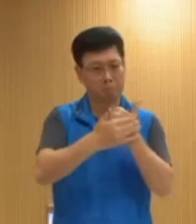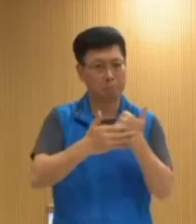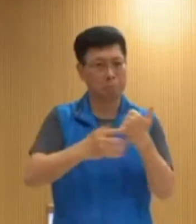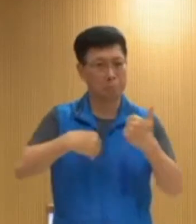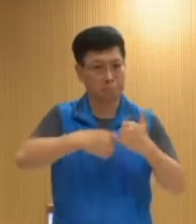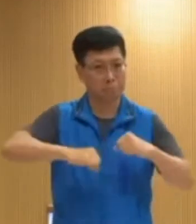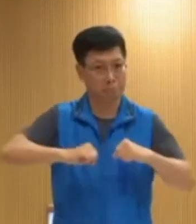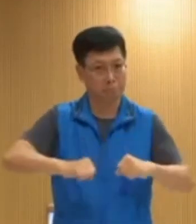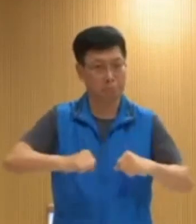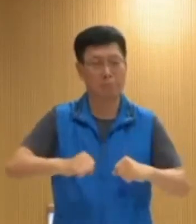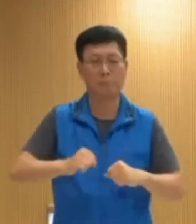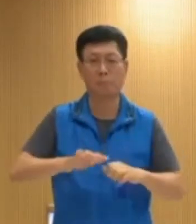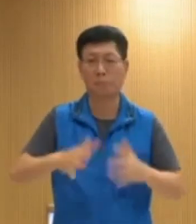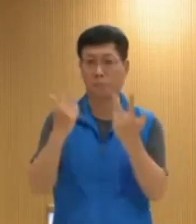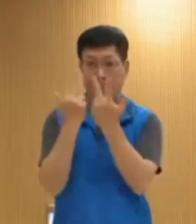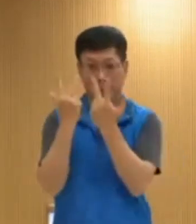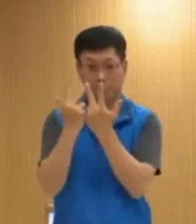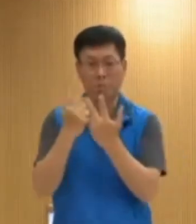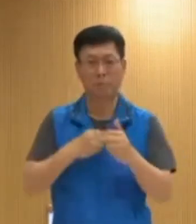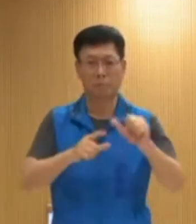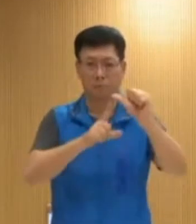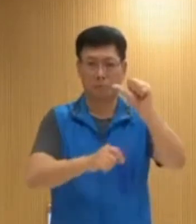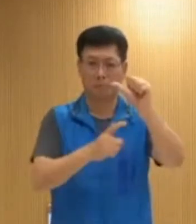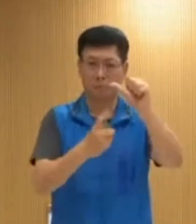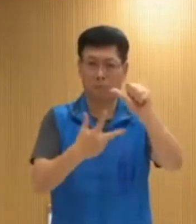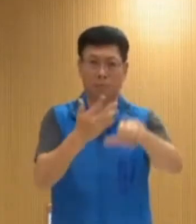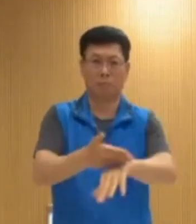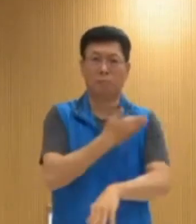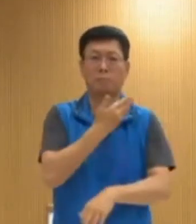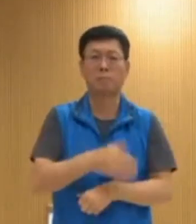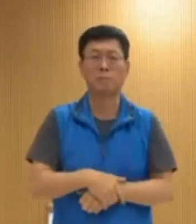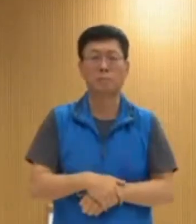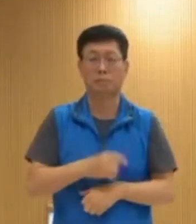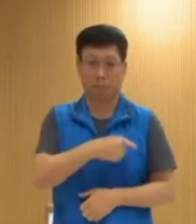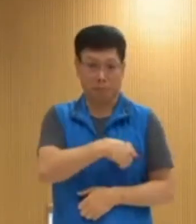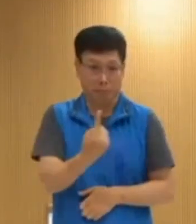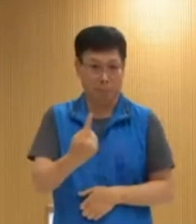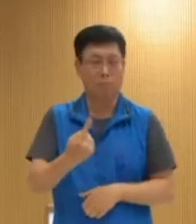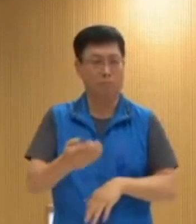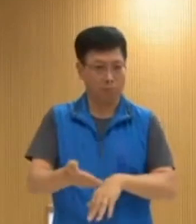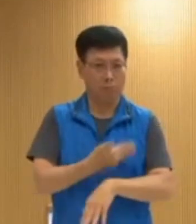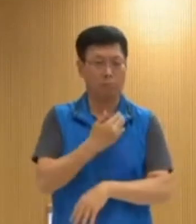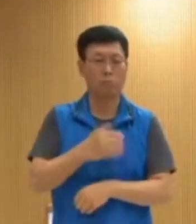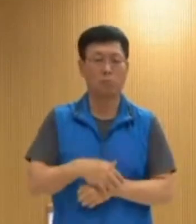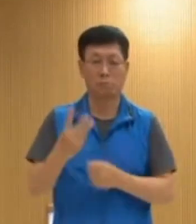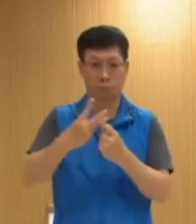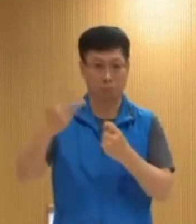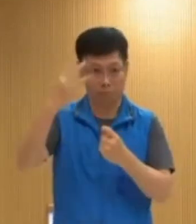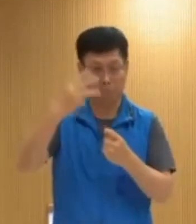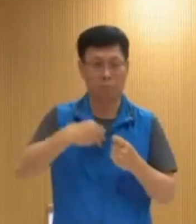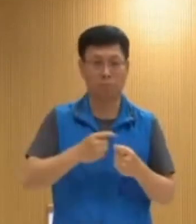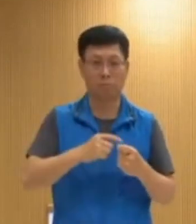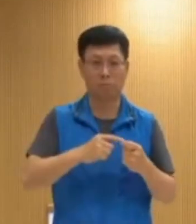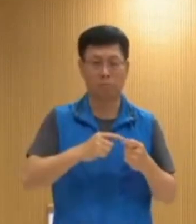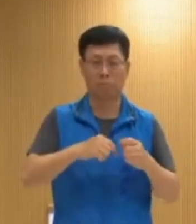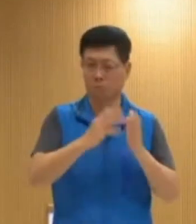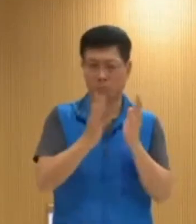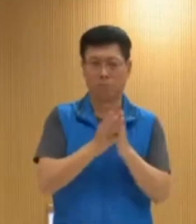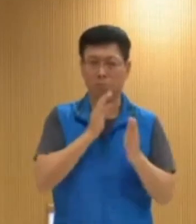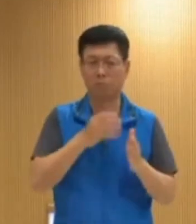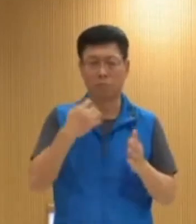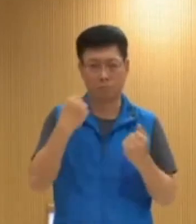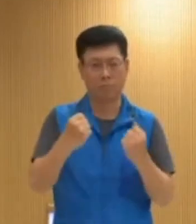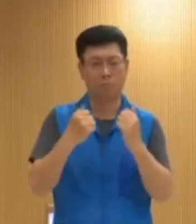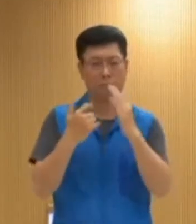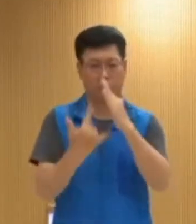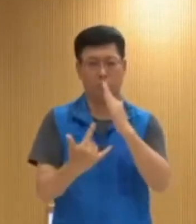康，新北市自5月17日星期一开始，高三跟国九的学生在